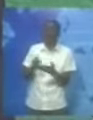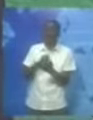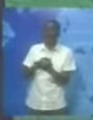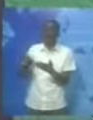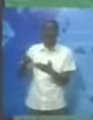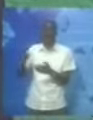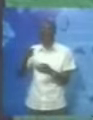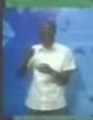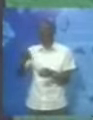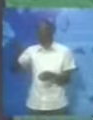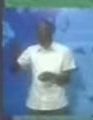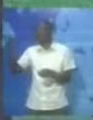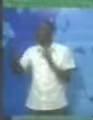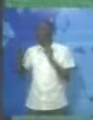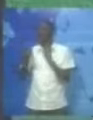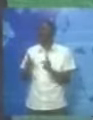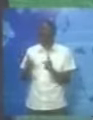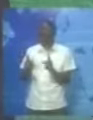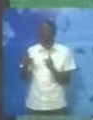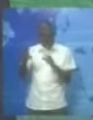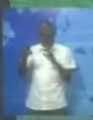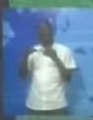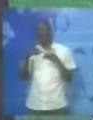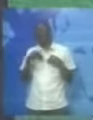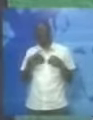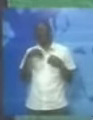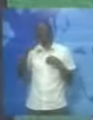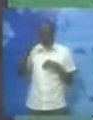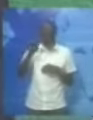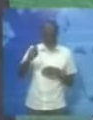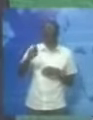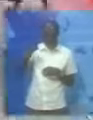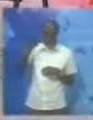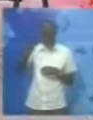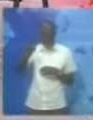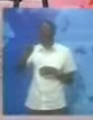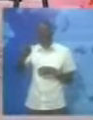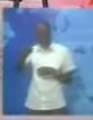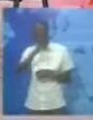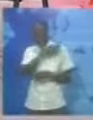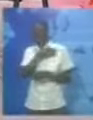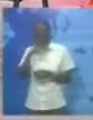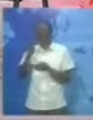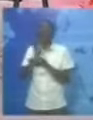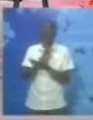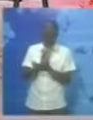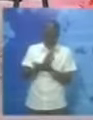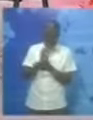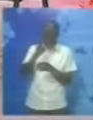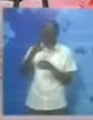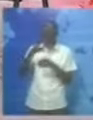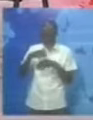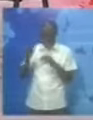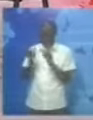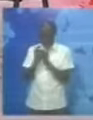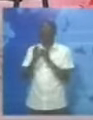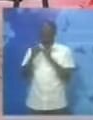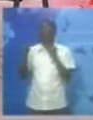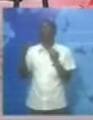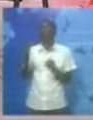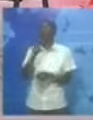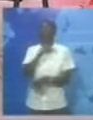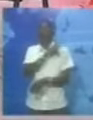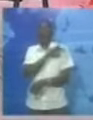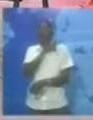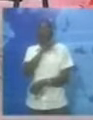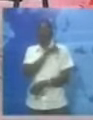autre opéra. J'adapte à la télévision un film d'après un livre de Pierre Loti.